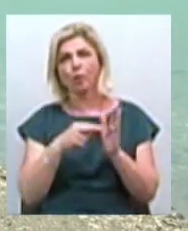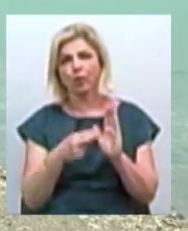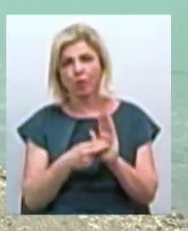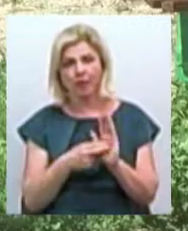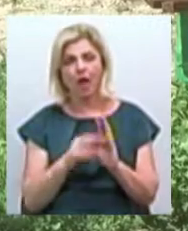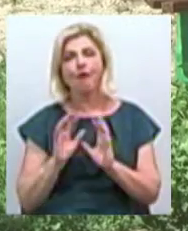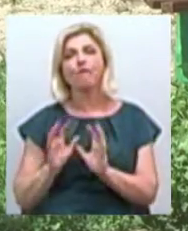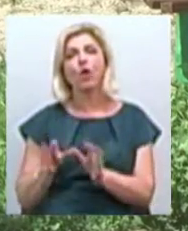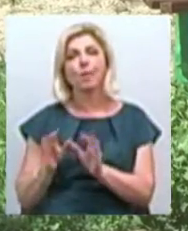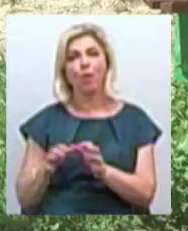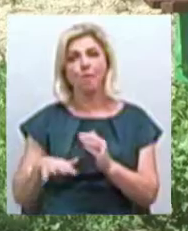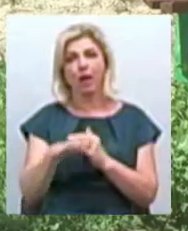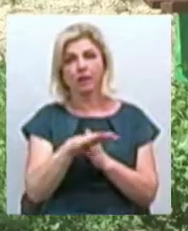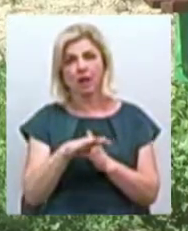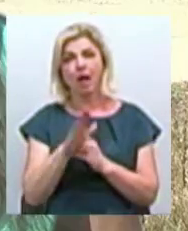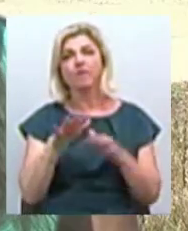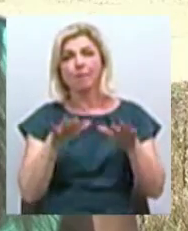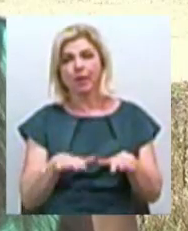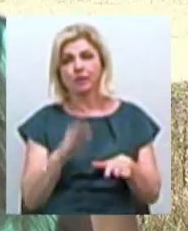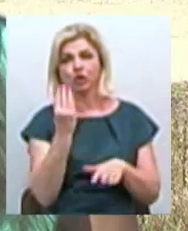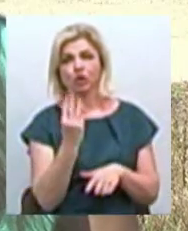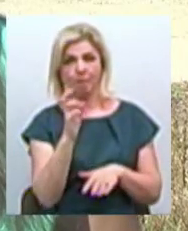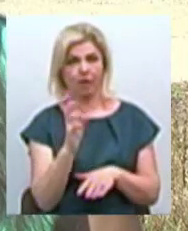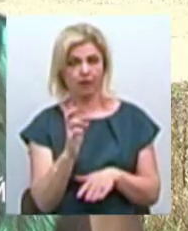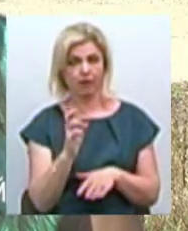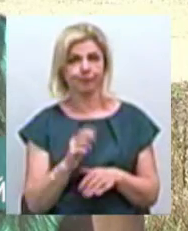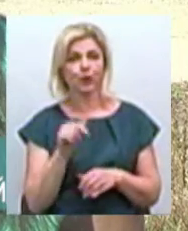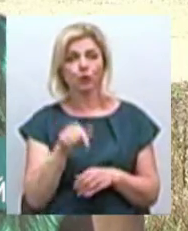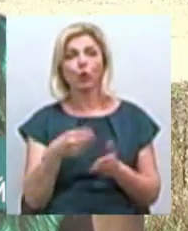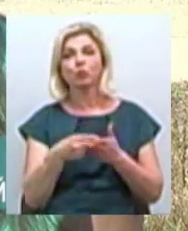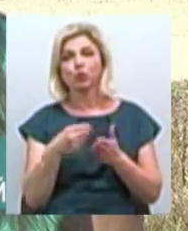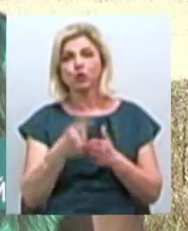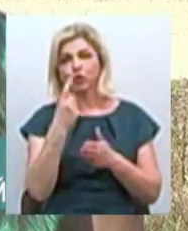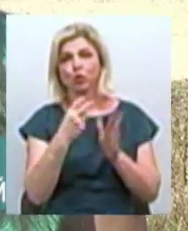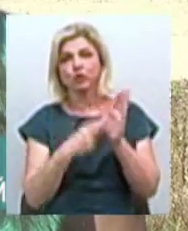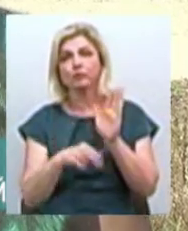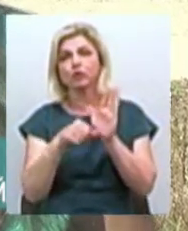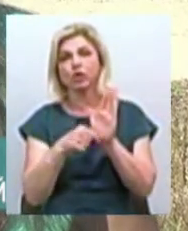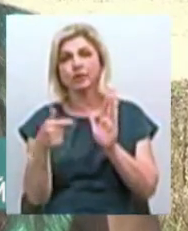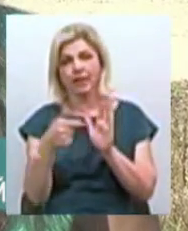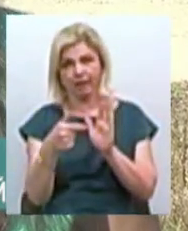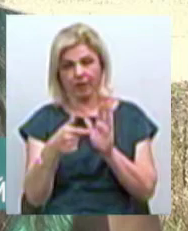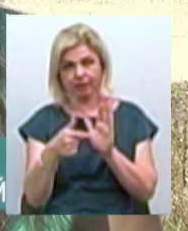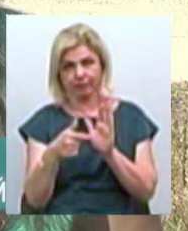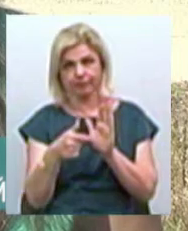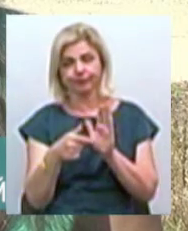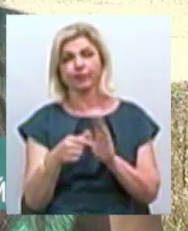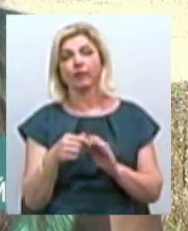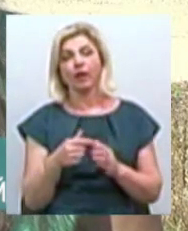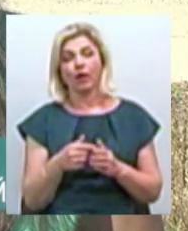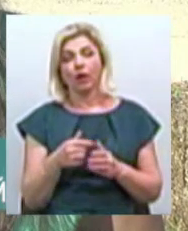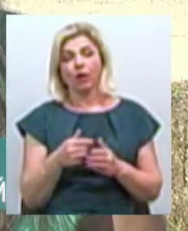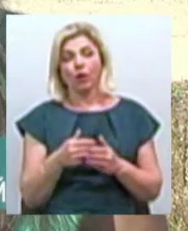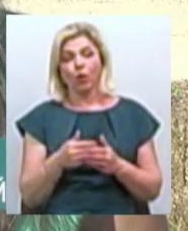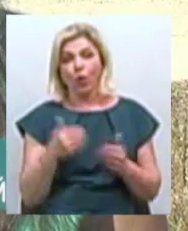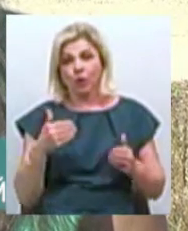волейбольний майданчик», що у Широкій Балці. Його бюджет в нас був 176 тисяч гривень. Від